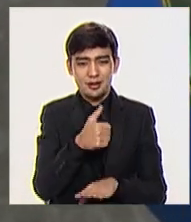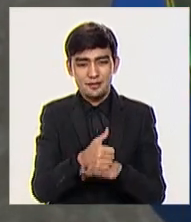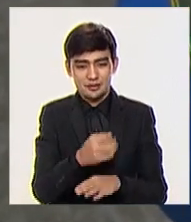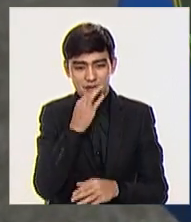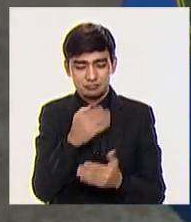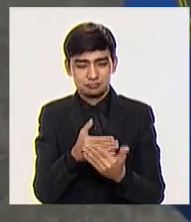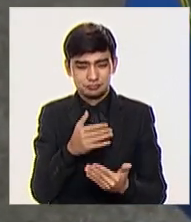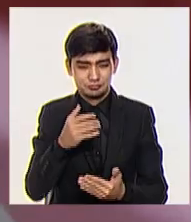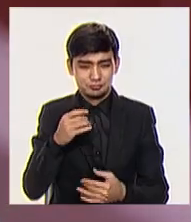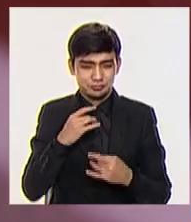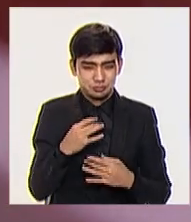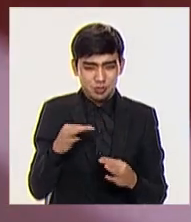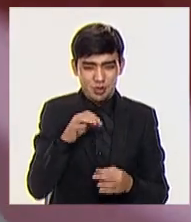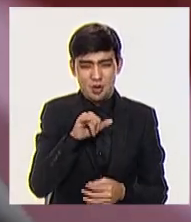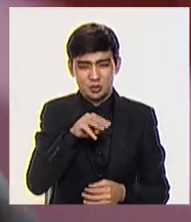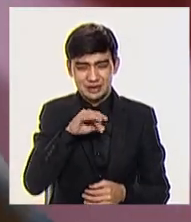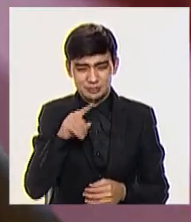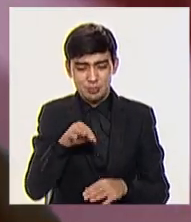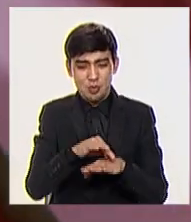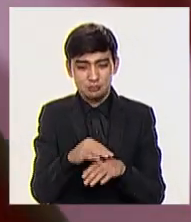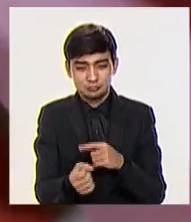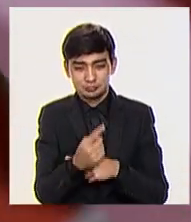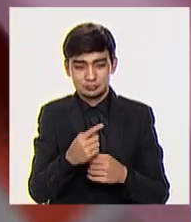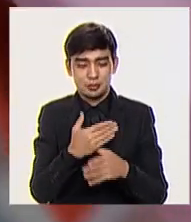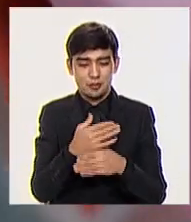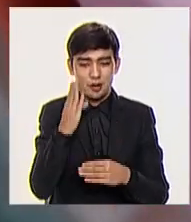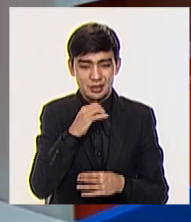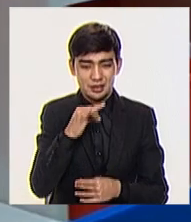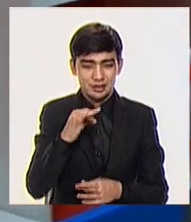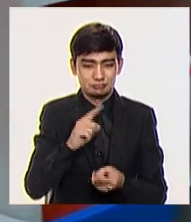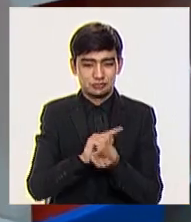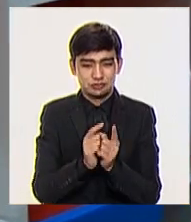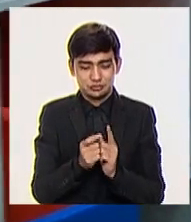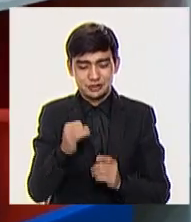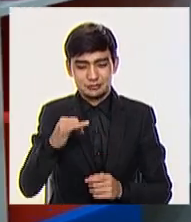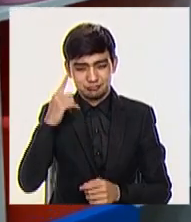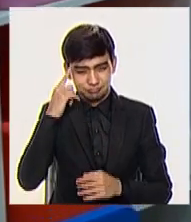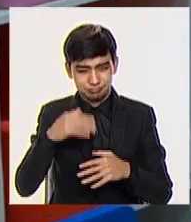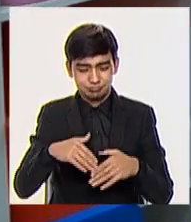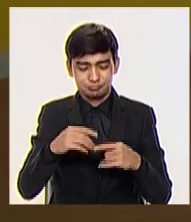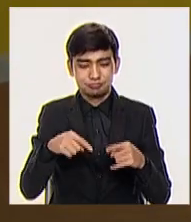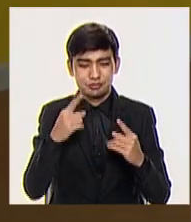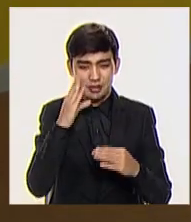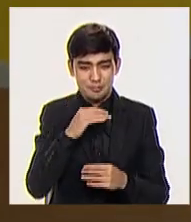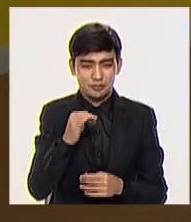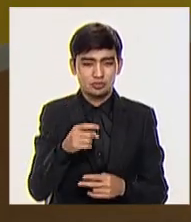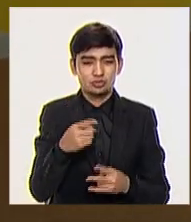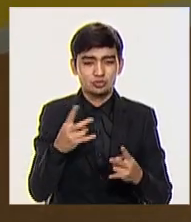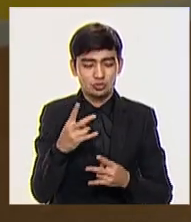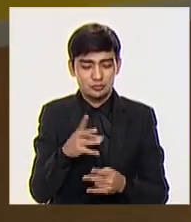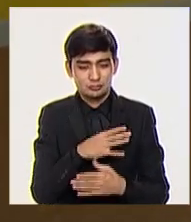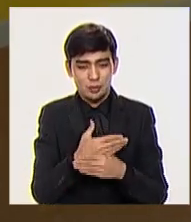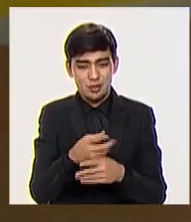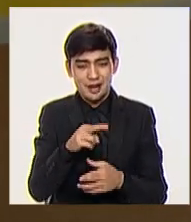стадиях расстройства аутистического спектра у детей, помогать в социализации и развитии у них необходимых навыков. Все